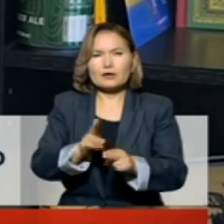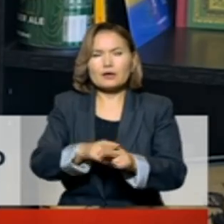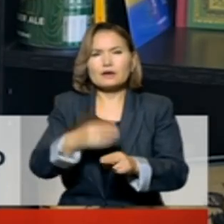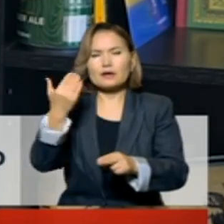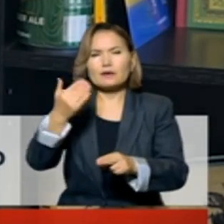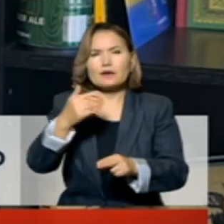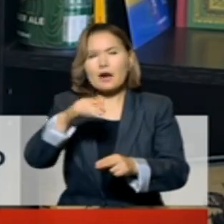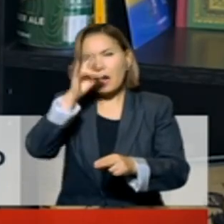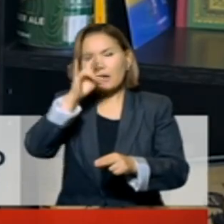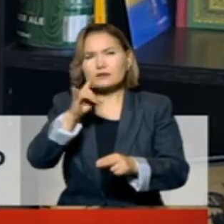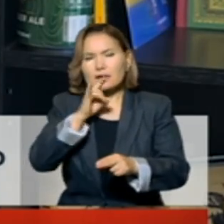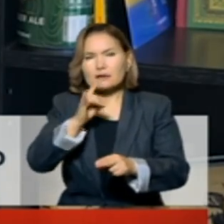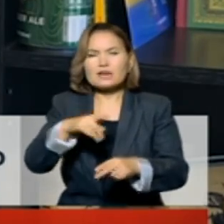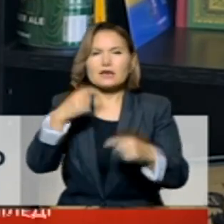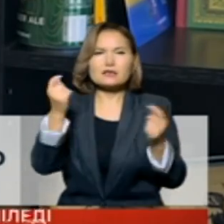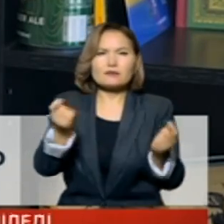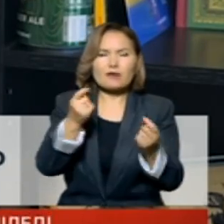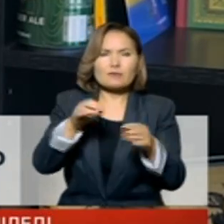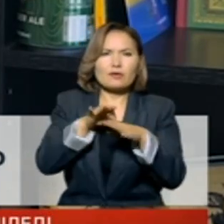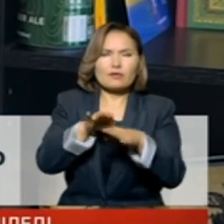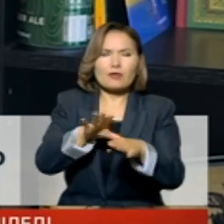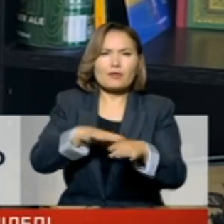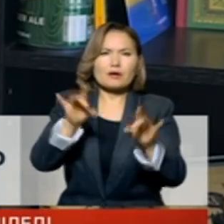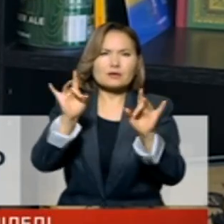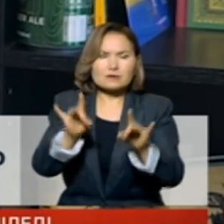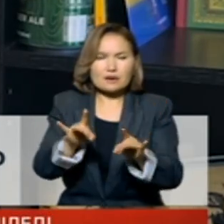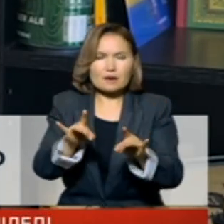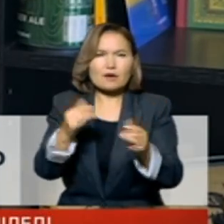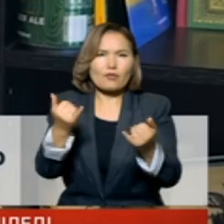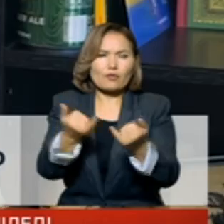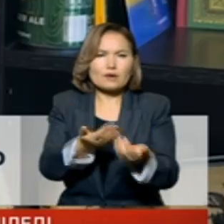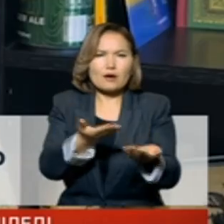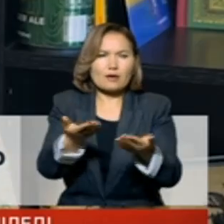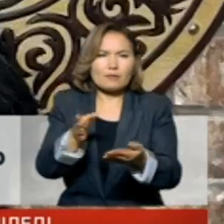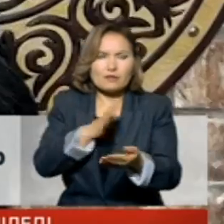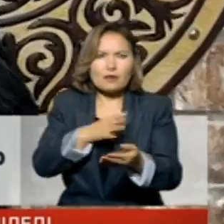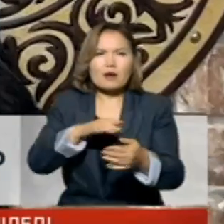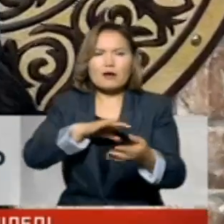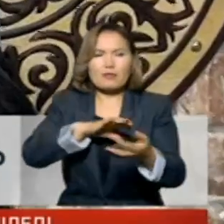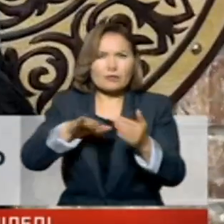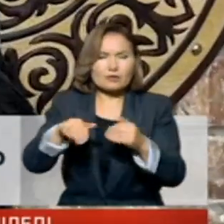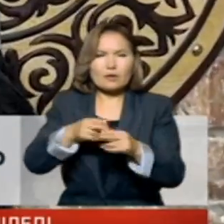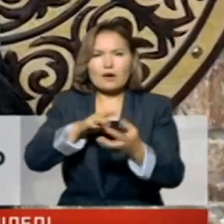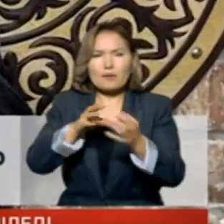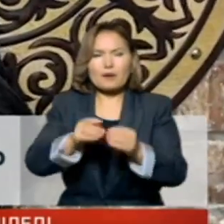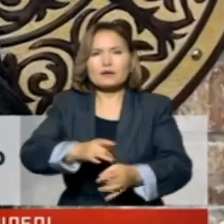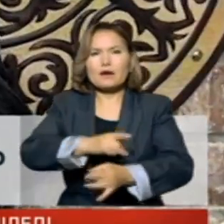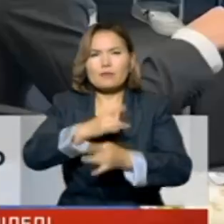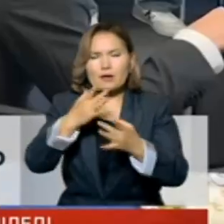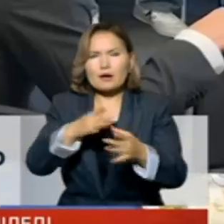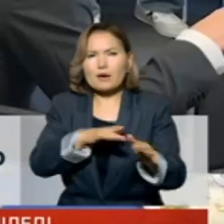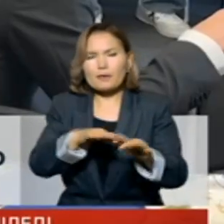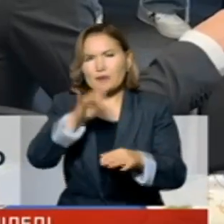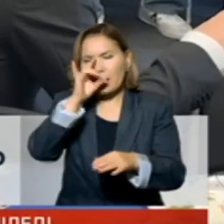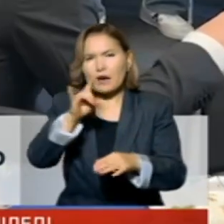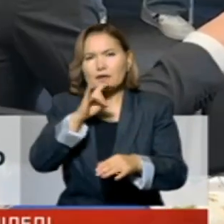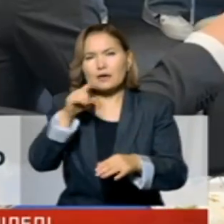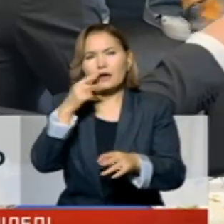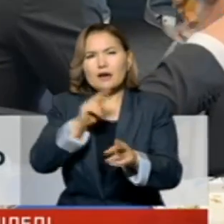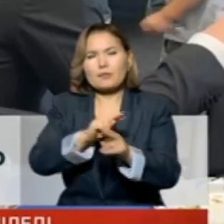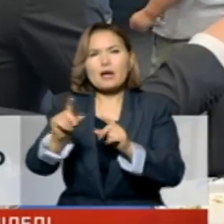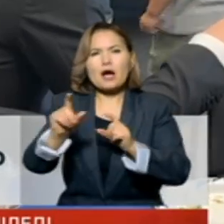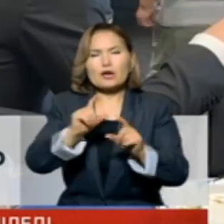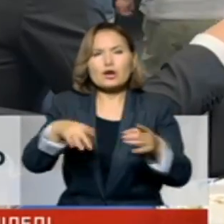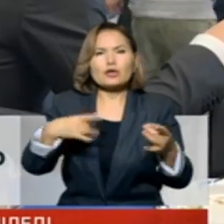құдалықтарын шақырып, барлығын бітіп, сөйтіп осы жаққа келдік, келдіміз екеуміз. Мұнда мерекелік шаралардан бөлек қазақ тілі шахмат